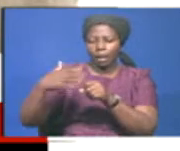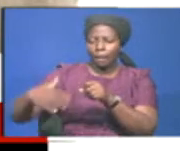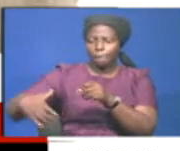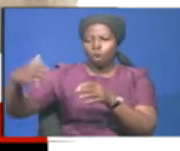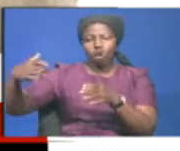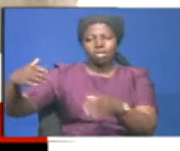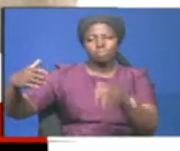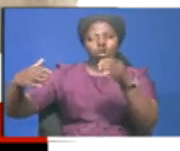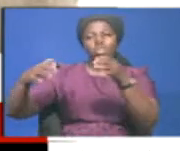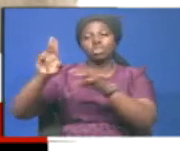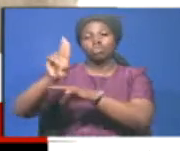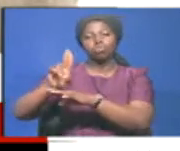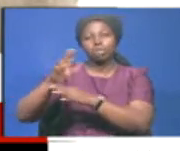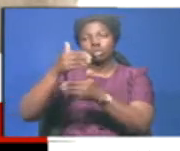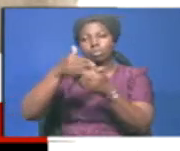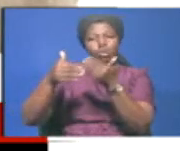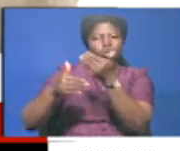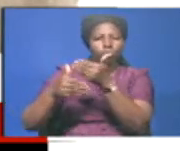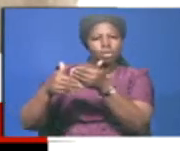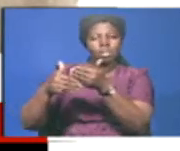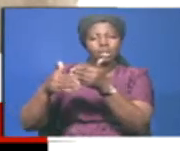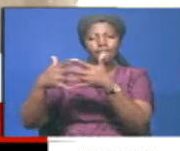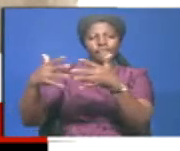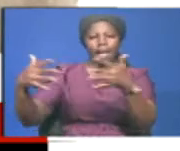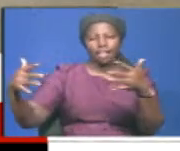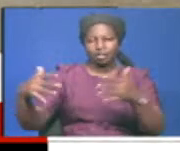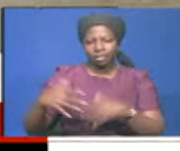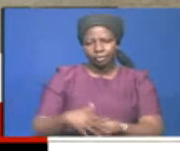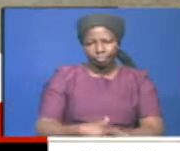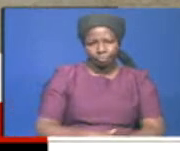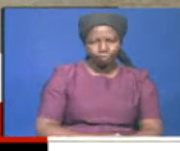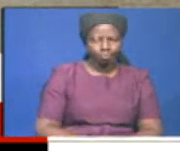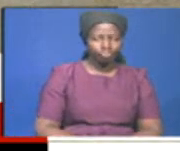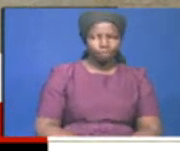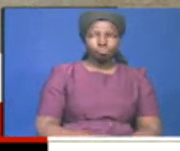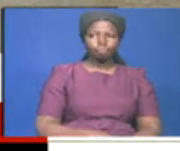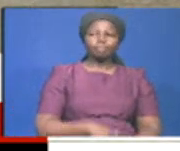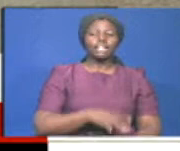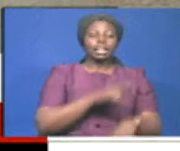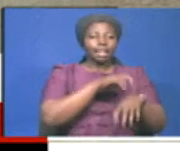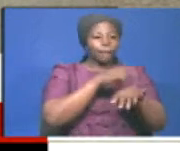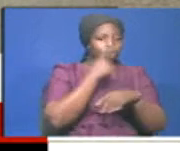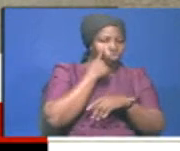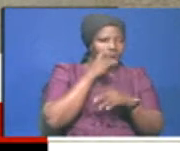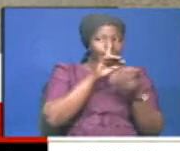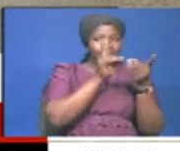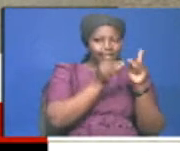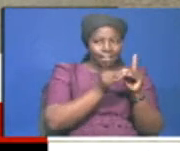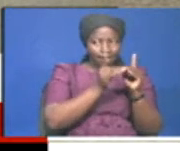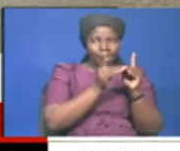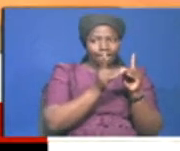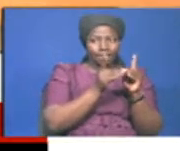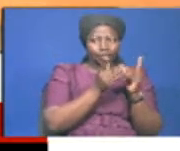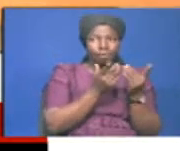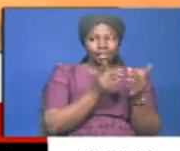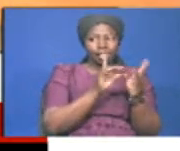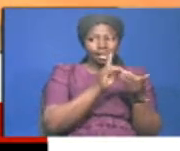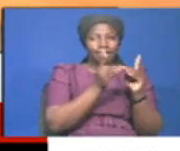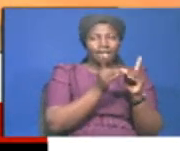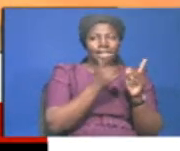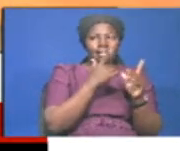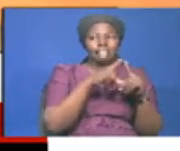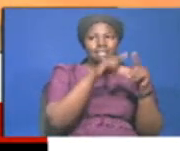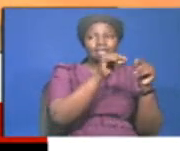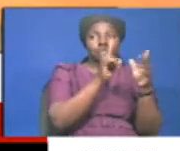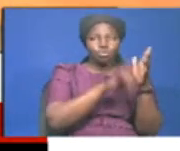kujenga vizuizi. Ndio. Na unapoangalia takwimu, pengine tuanzie tu pale, takwimu zinasemaje